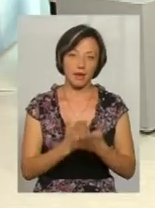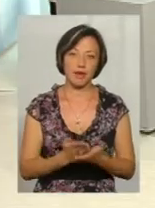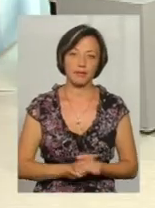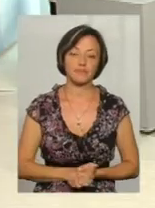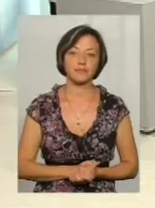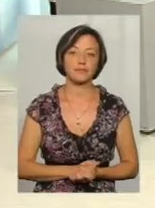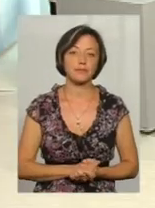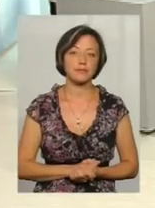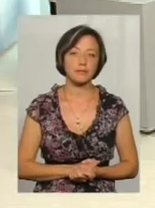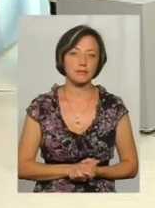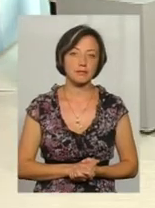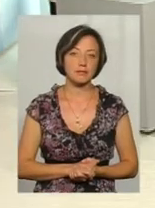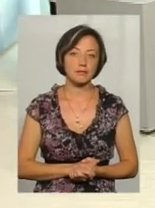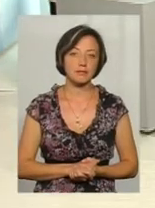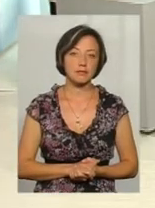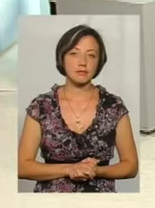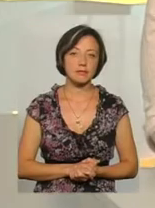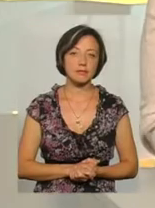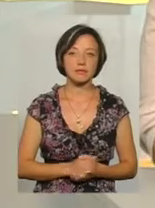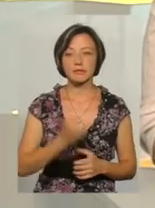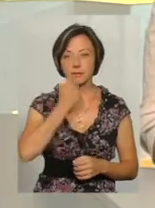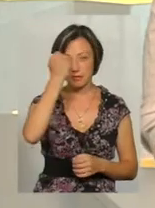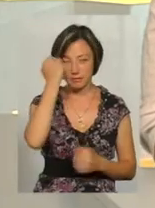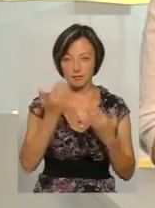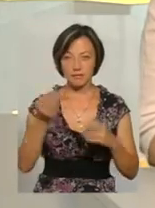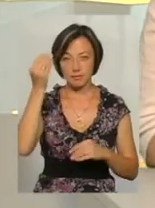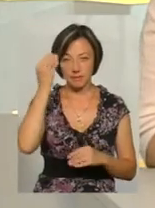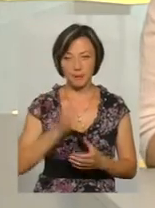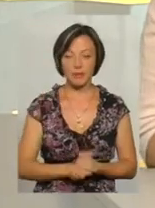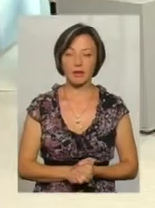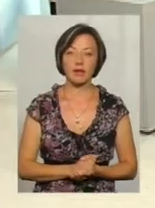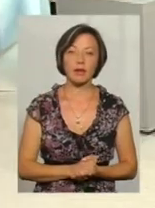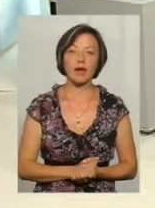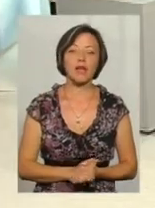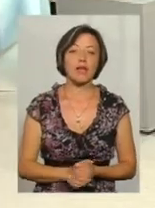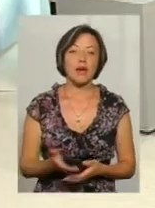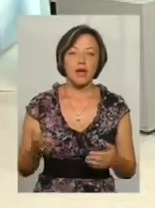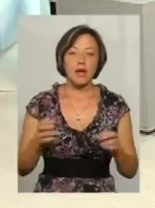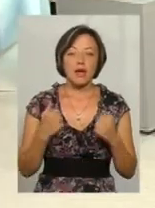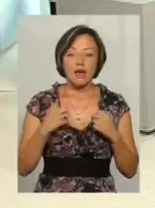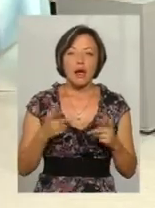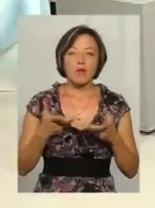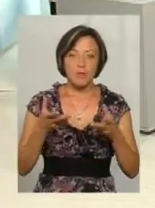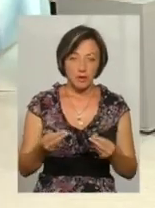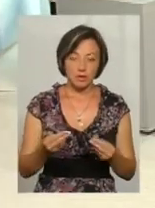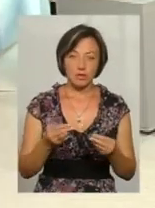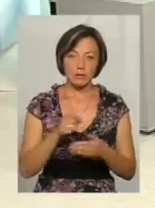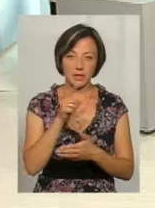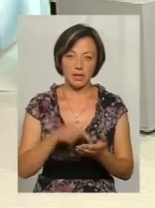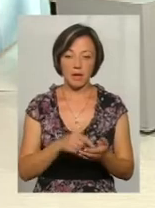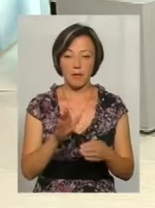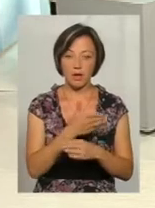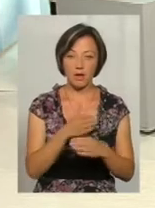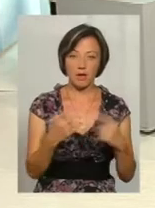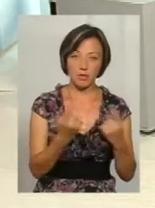Дякую за вашу думку, за ваші емоції, пане Олег. Ну, як ми можемо вплинути, було питання. Тобто я би тут поділив пересічних